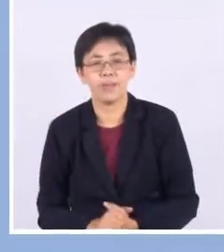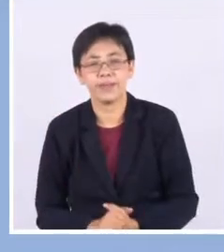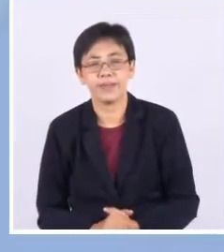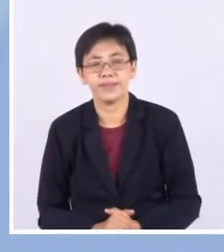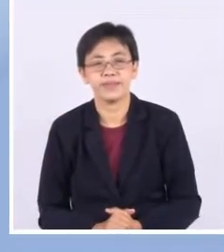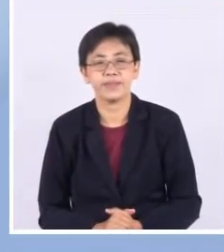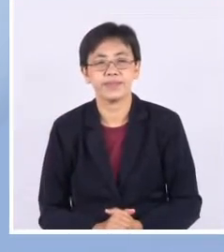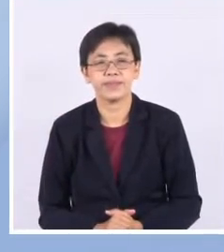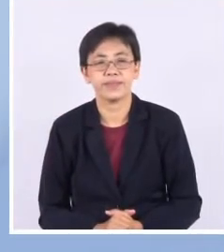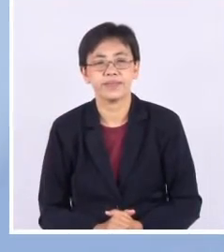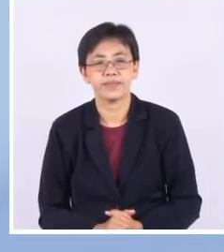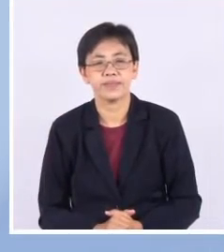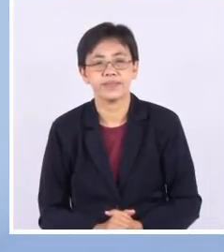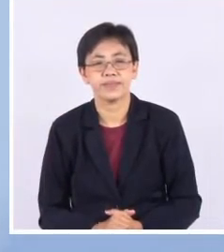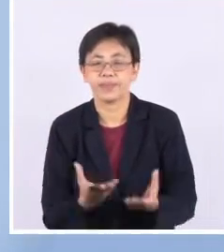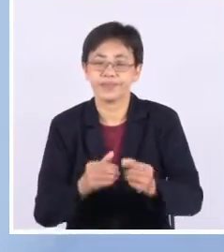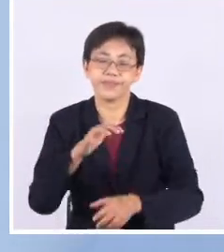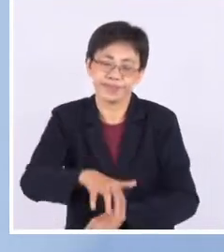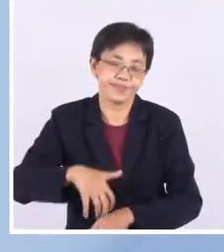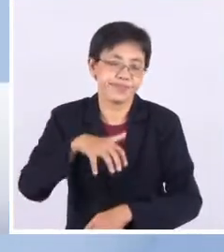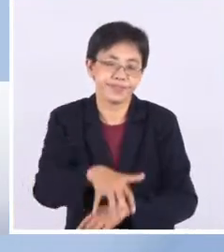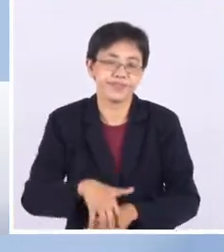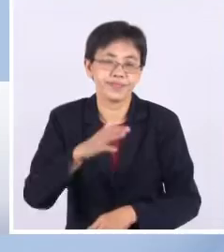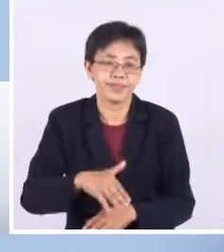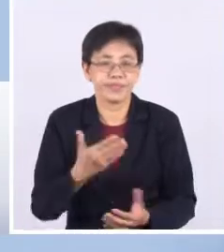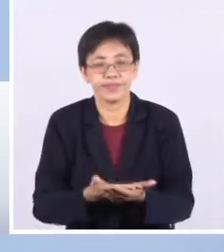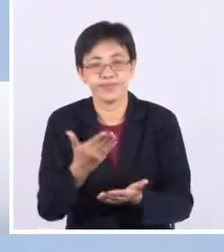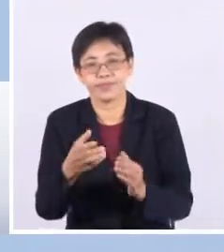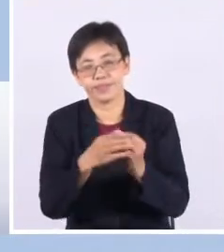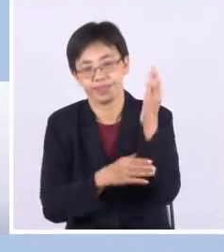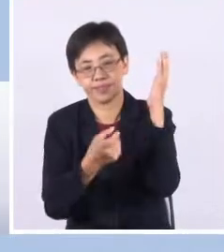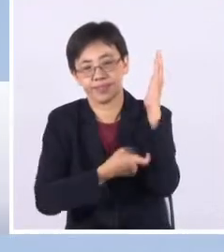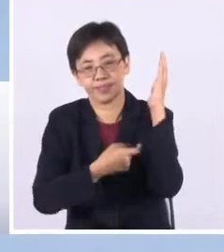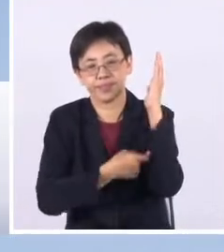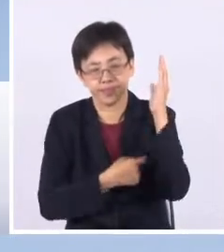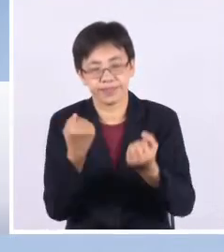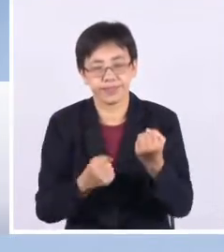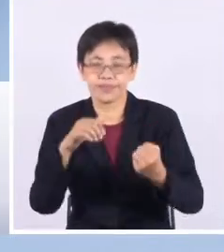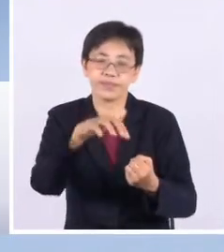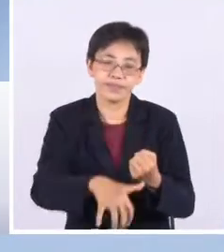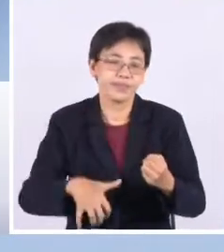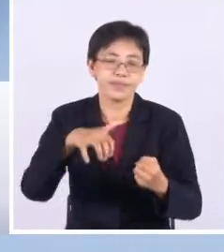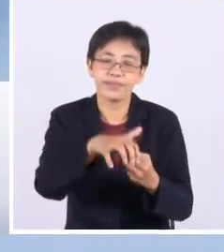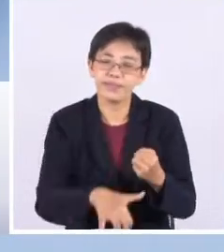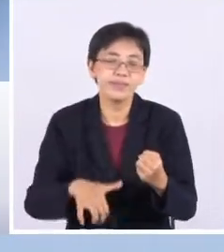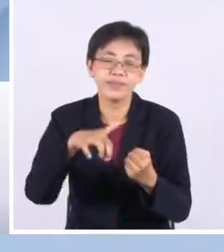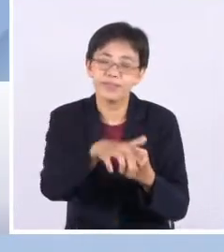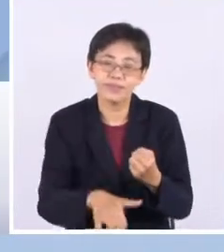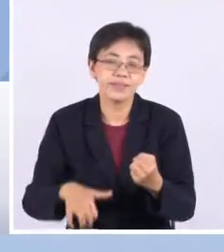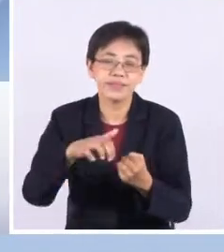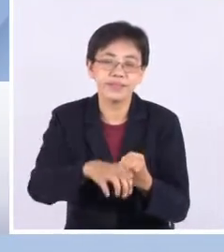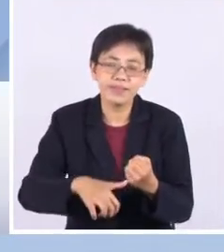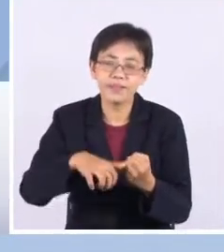ยเลิกนะแกไปปรับหน้าดินซื้อไม้ยางพาราใช้รถแบ็คโฮคันเล็กก็ปรับไปปรับมาเกลี่ยไปเกลี่ย